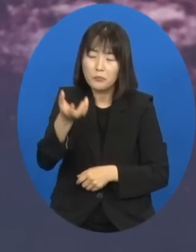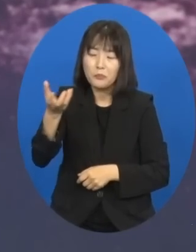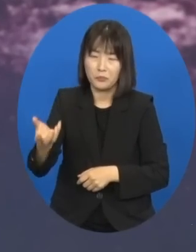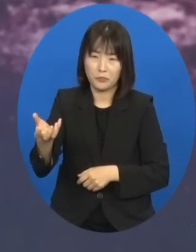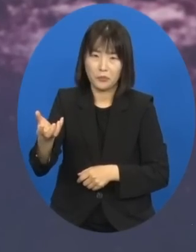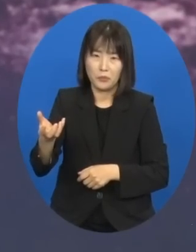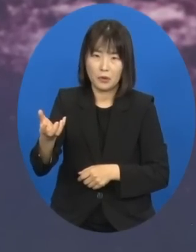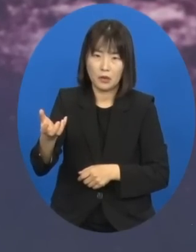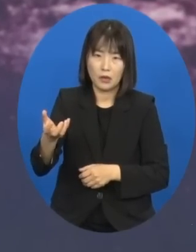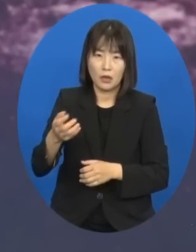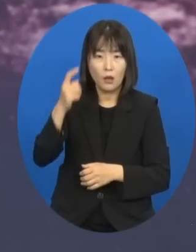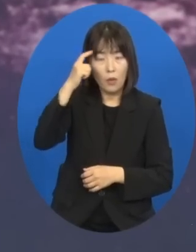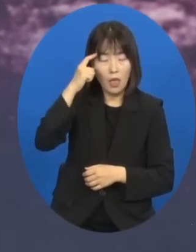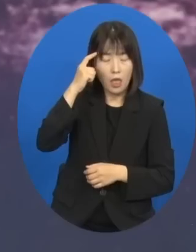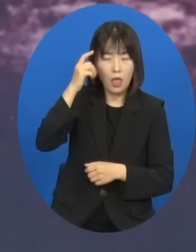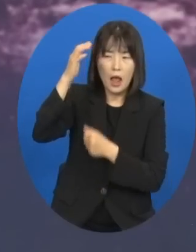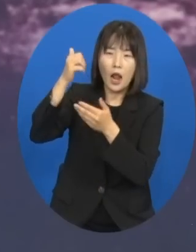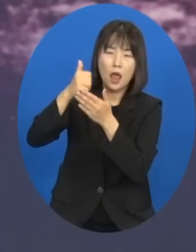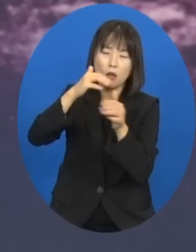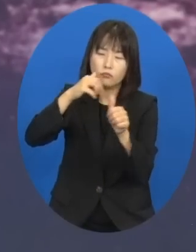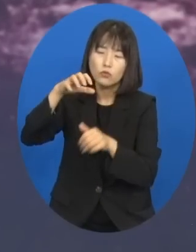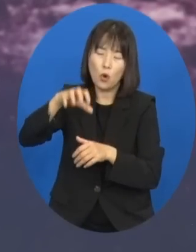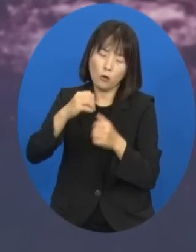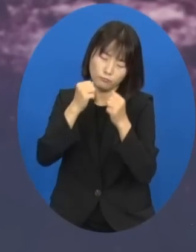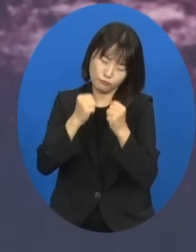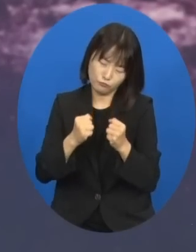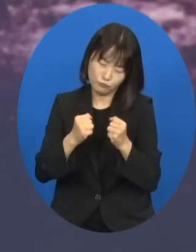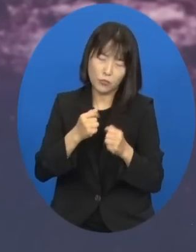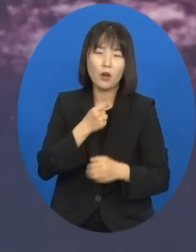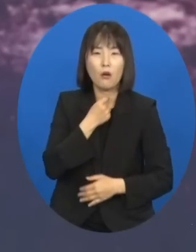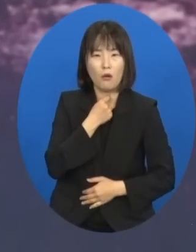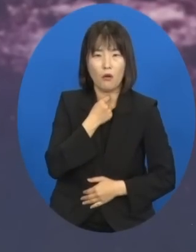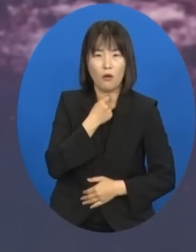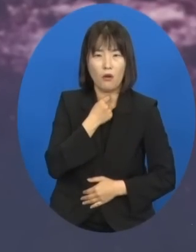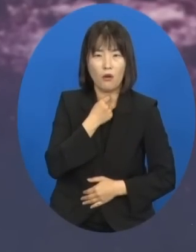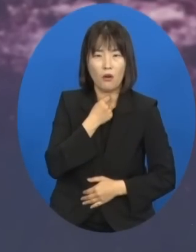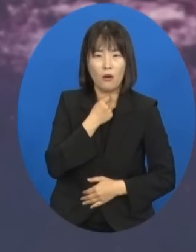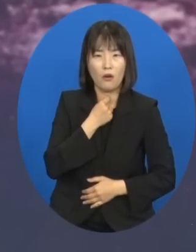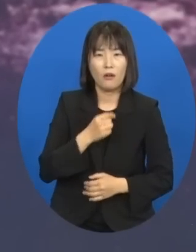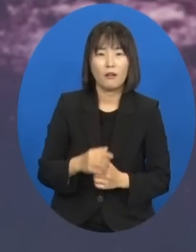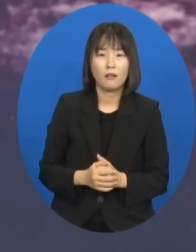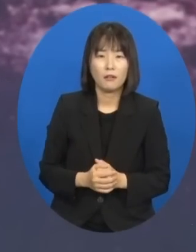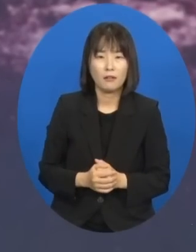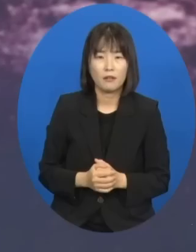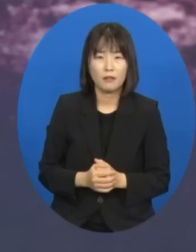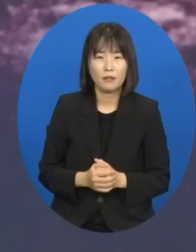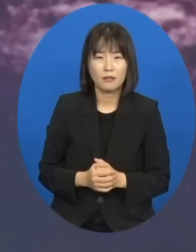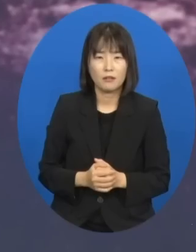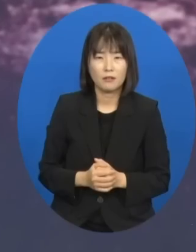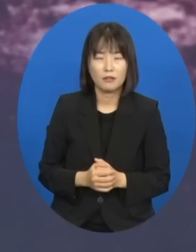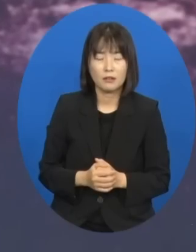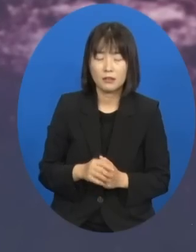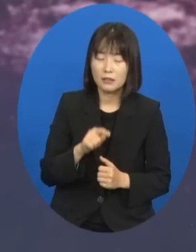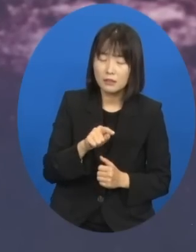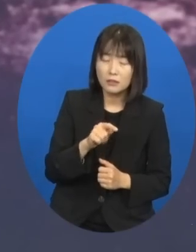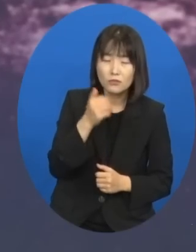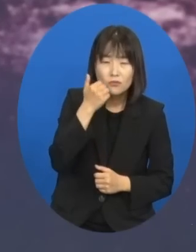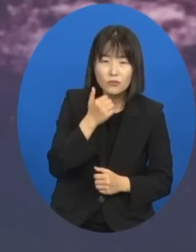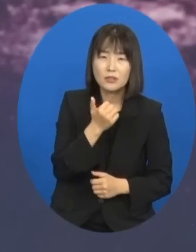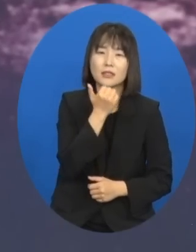그곳에 있으려고 머물려고 어떻게 해서든 그렇게 거하는 그 자가 바로 여러분